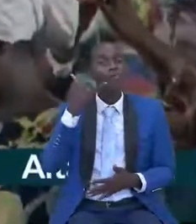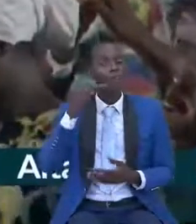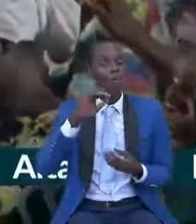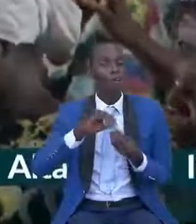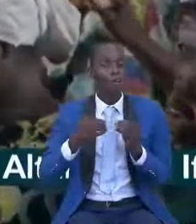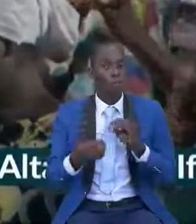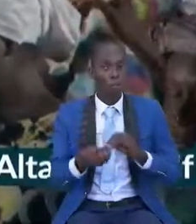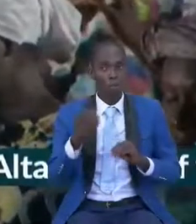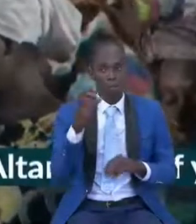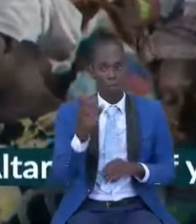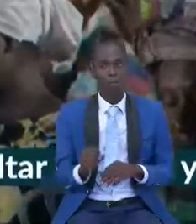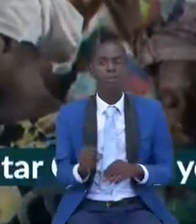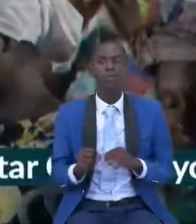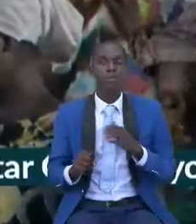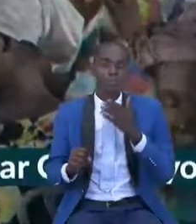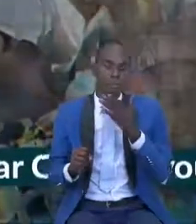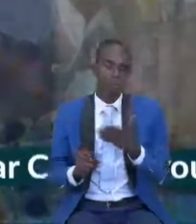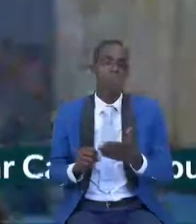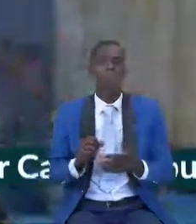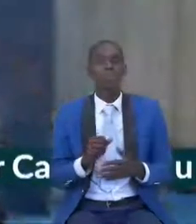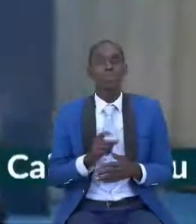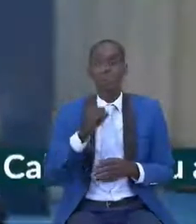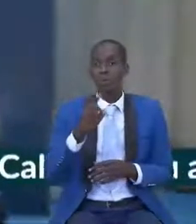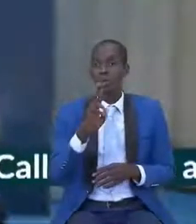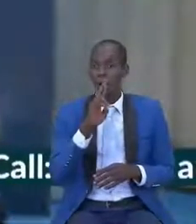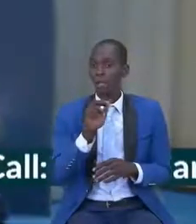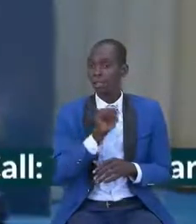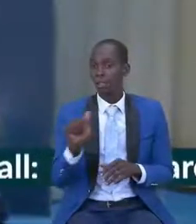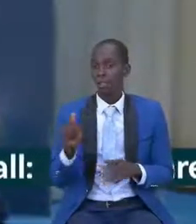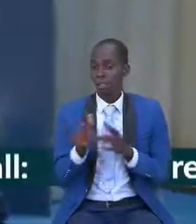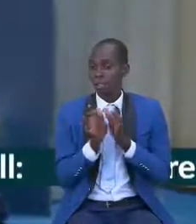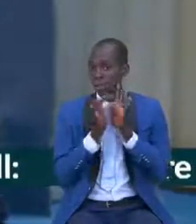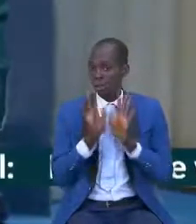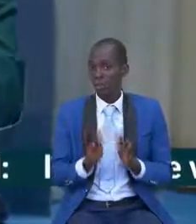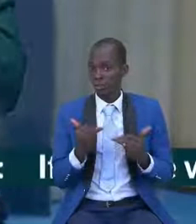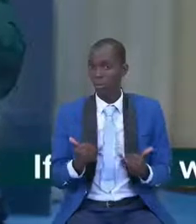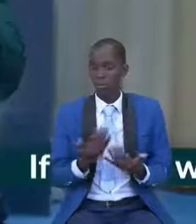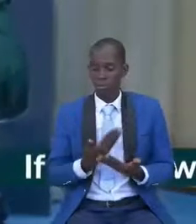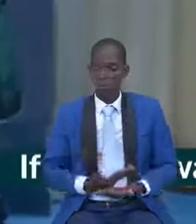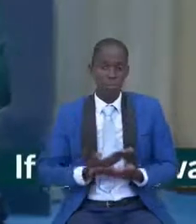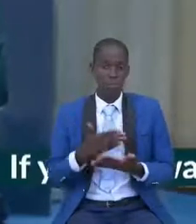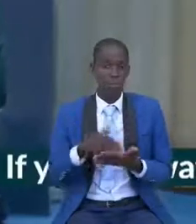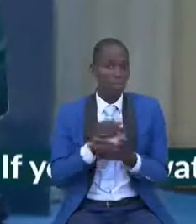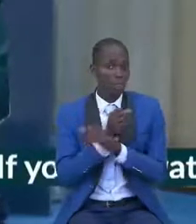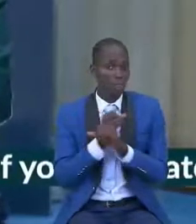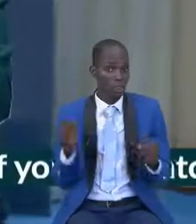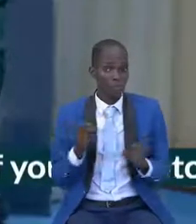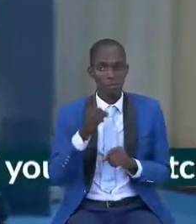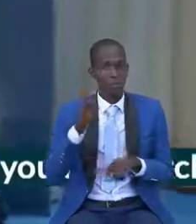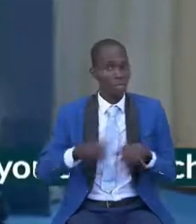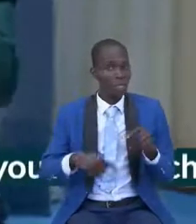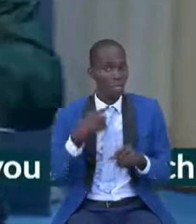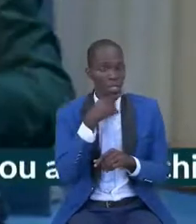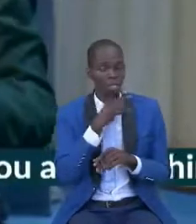votre numéro de téléphone que vous utilisez, vous êtes devenu enfant de Dieu, Donc, vous n'allez pas nous donner de fausses informations.